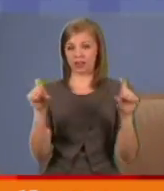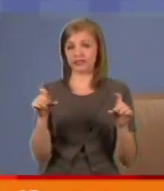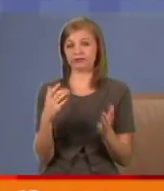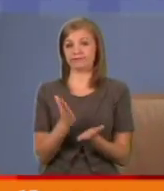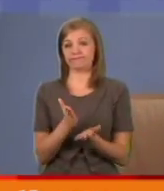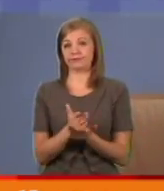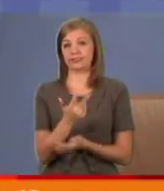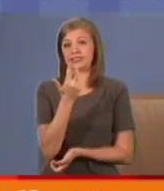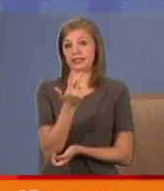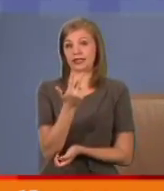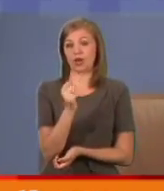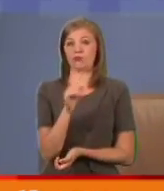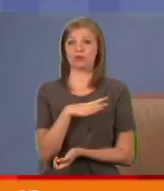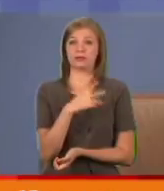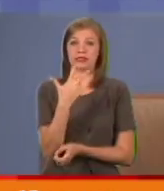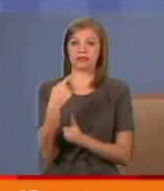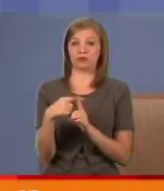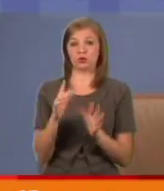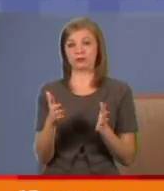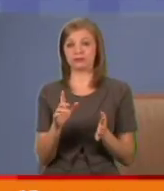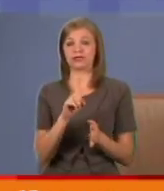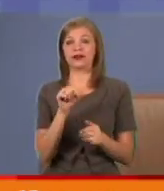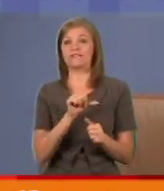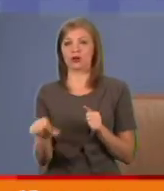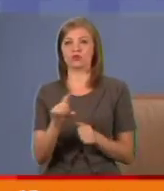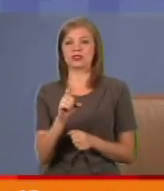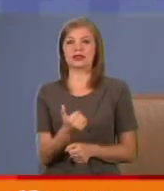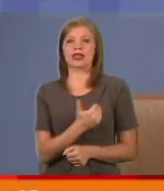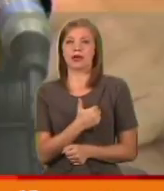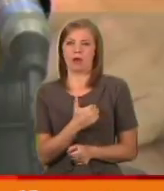складає трійка з плюсом. І то виключно за